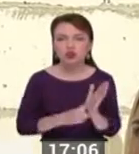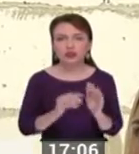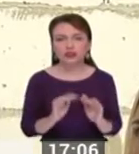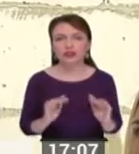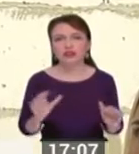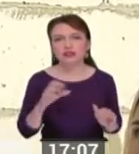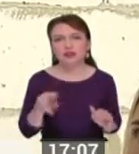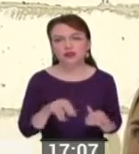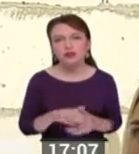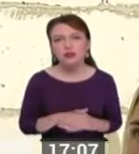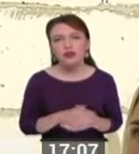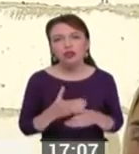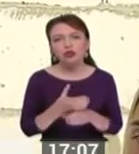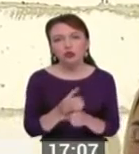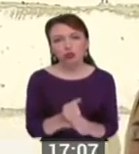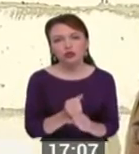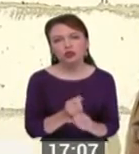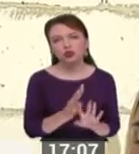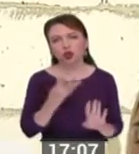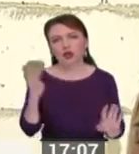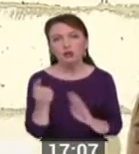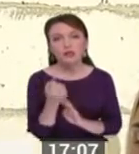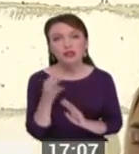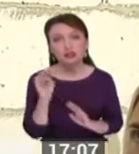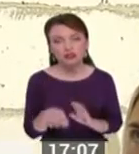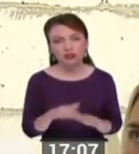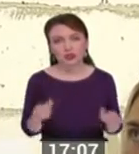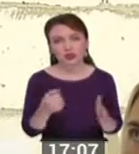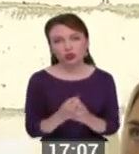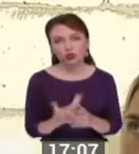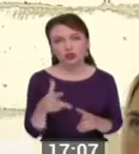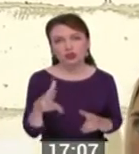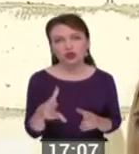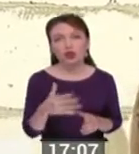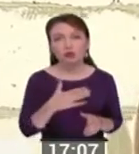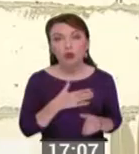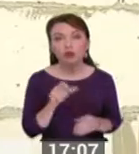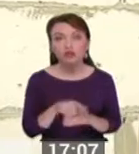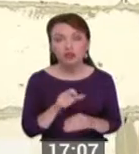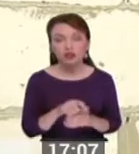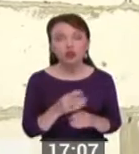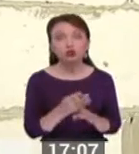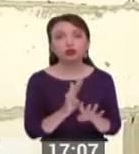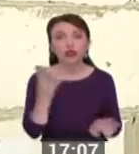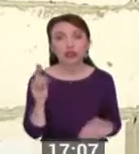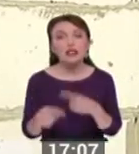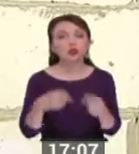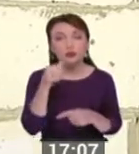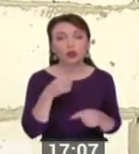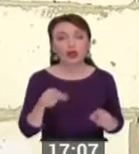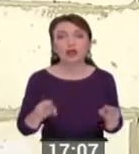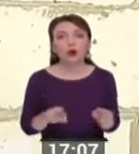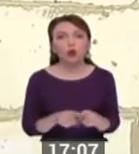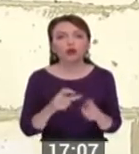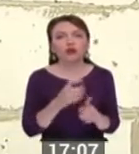і скоротили чергу з 15 тисяч дітей до 3. Моє завдання, щоб черги в наступні роки, такого